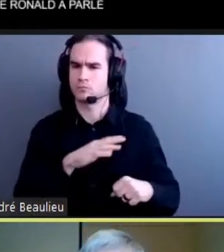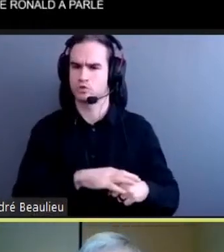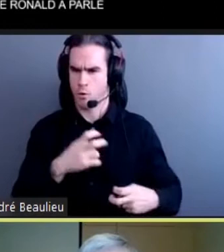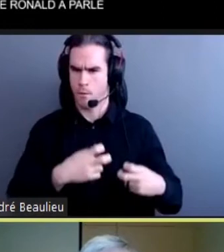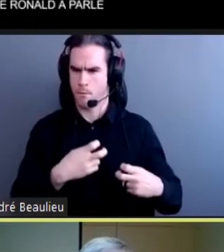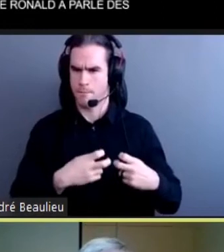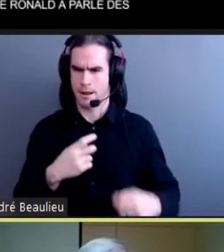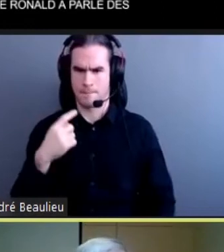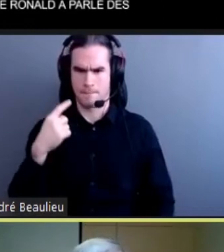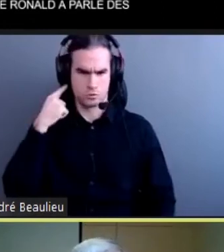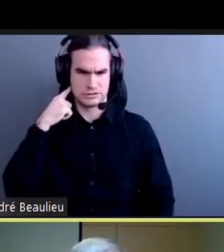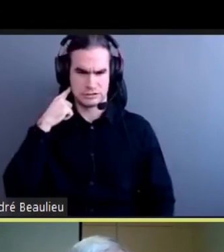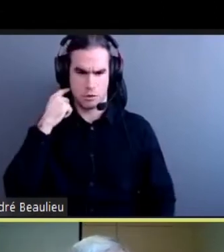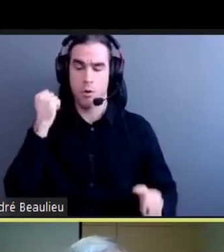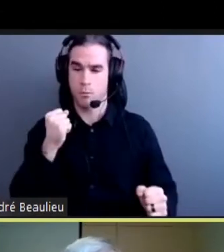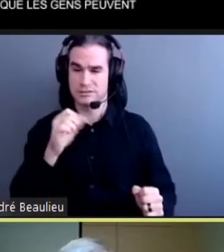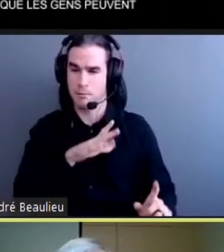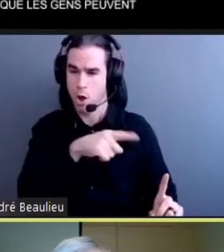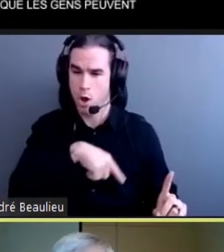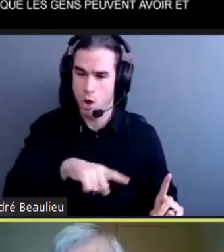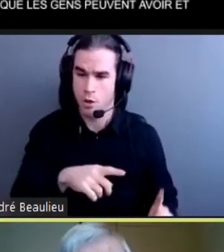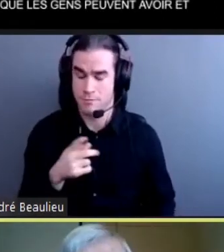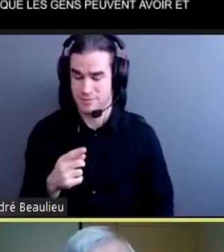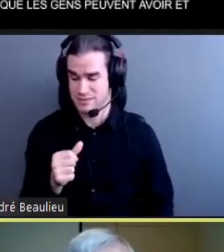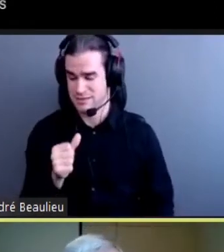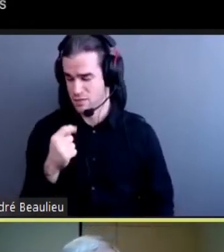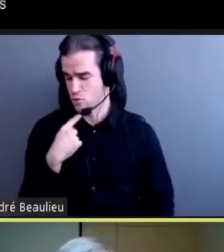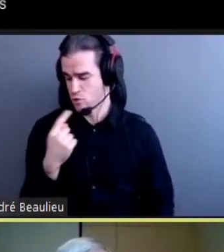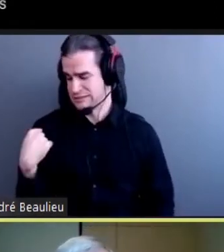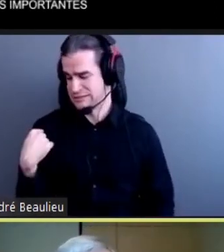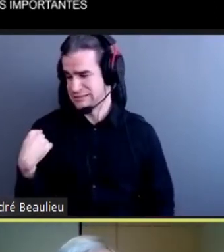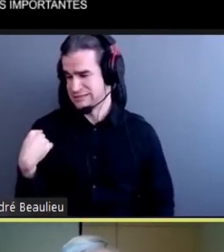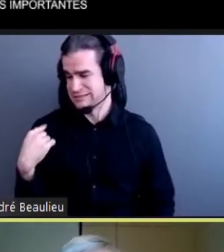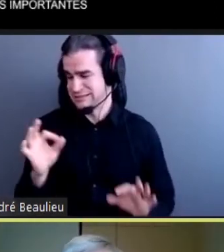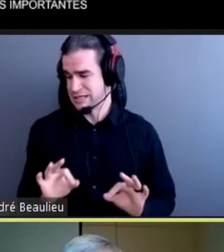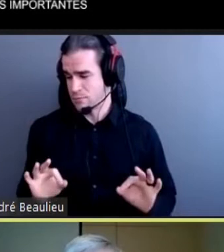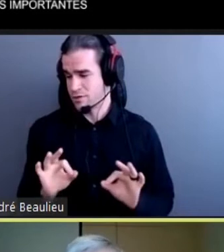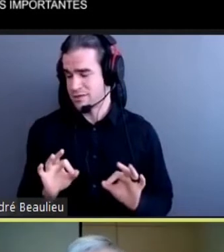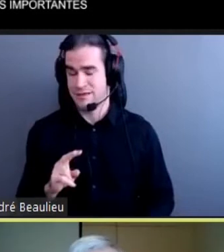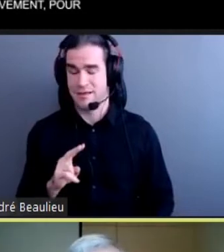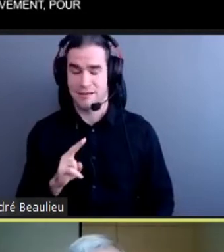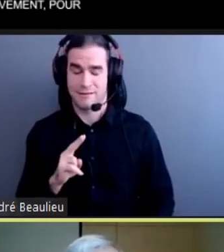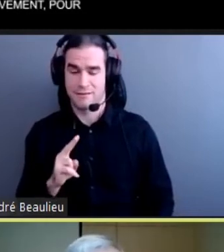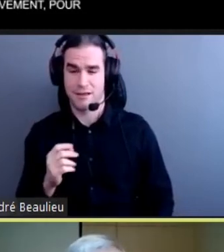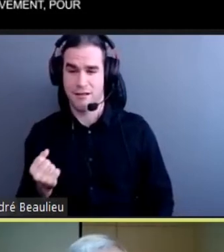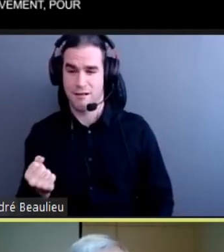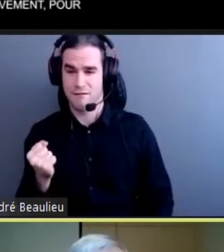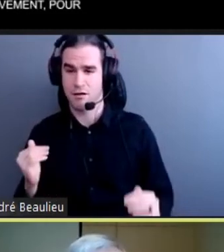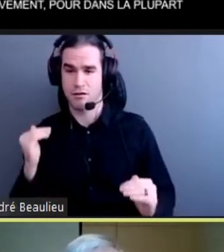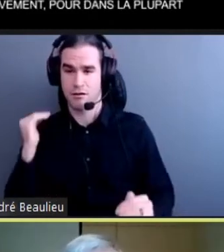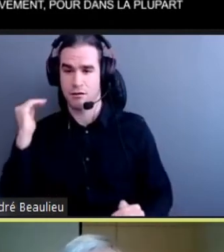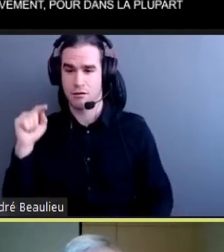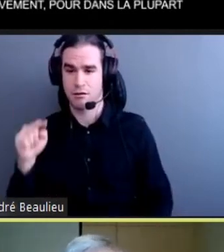d'audition que les gens peuvent avoir. Et une des choses qui est importante dans ce qu'il dit, c'est qu'effectivement, dans la plupart des cas, des